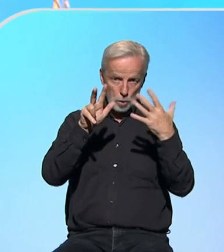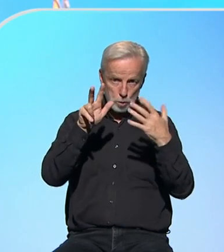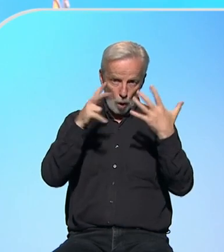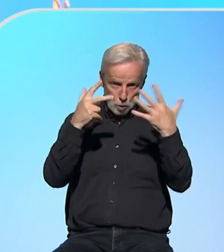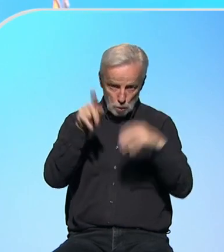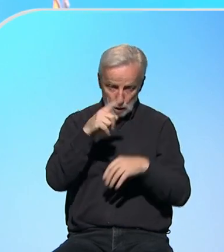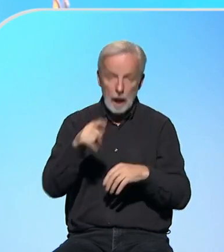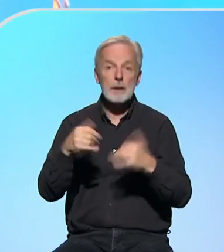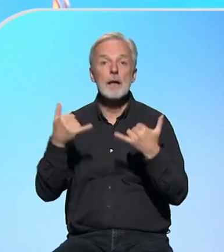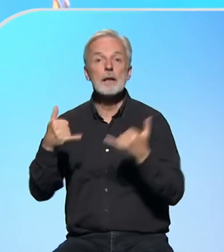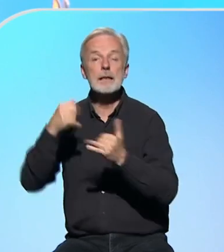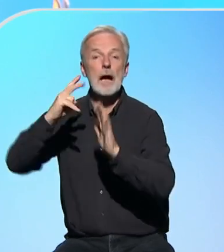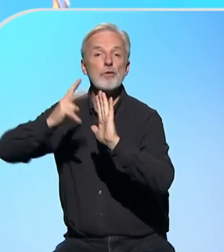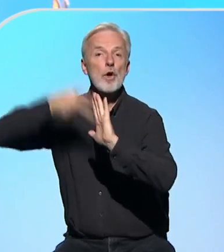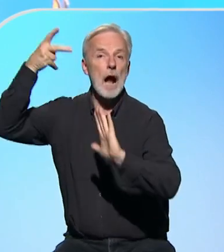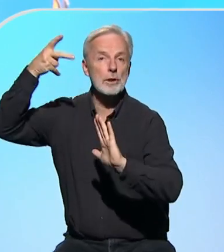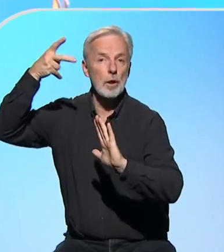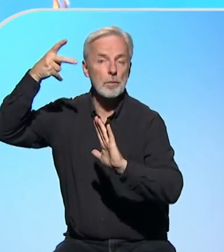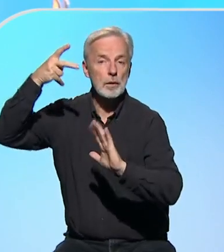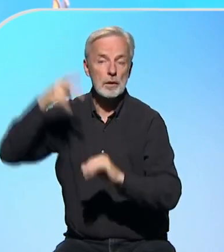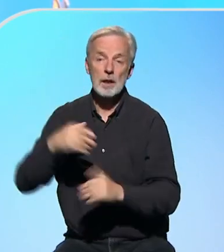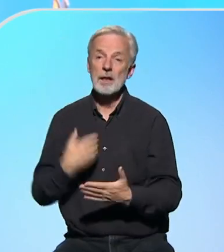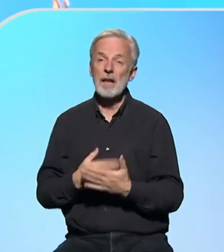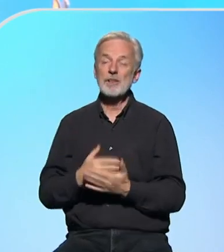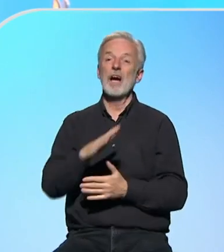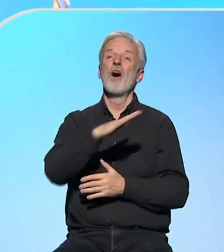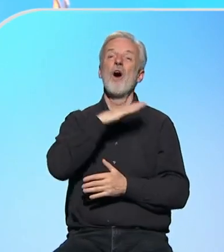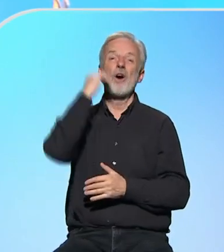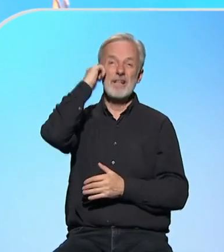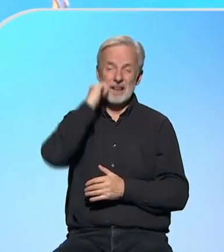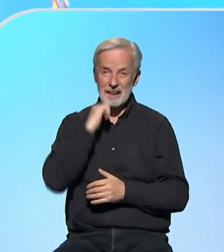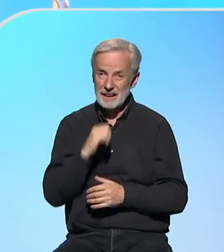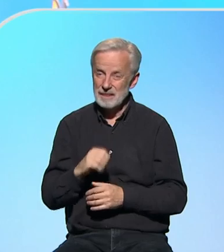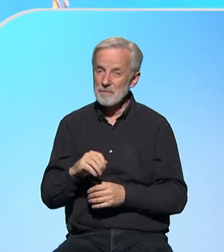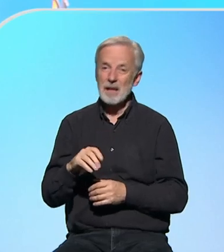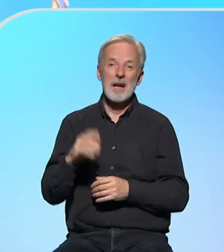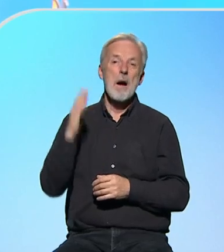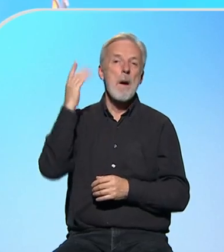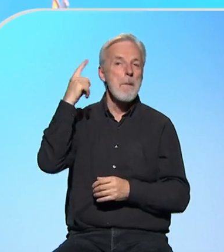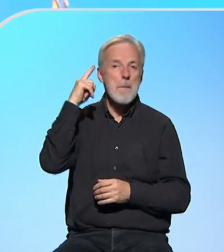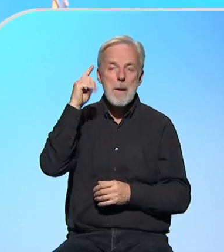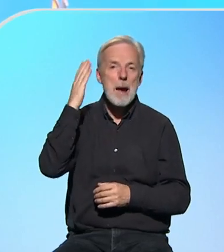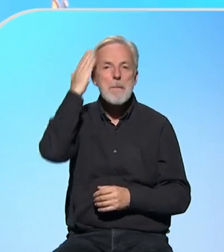znamená, z toho průzkumu vyplývalo, že čím dál více mladých se postupně smiřuje s tím, že vlastní bydlení se jim spíš asi nepodaří.